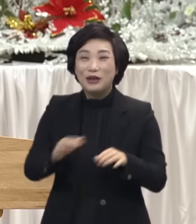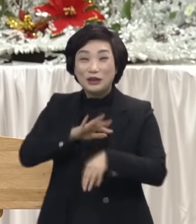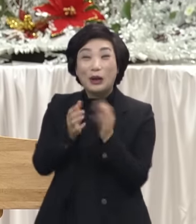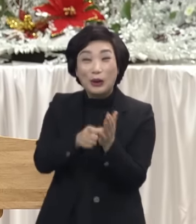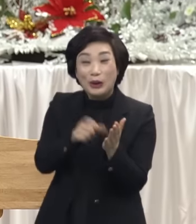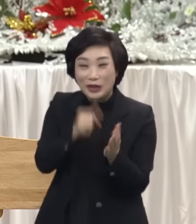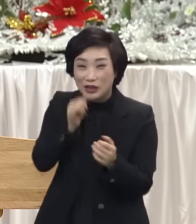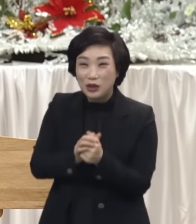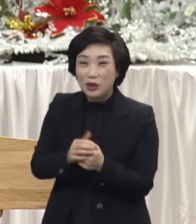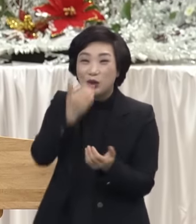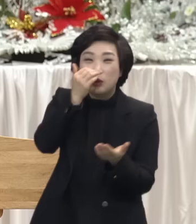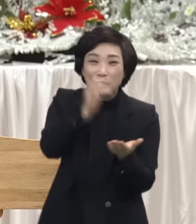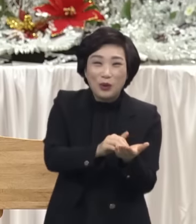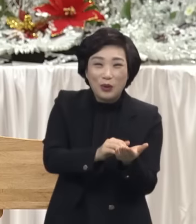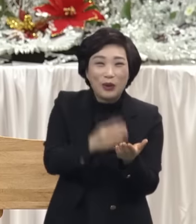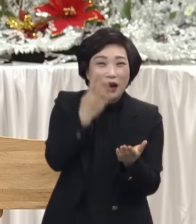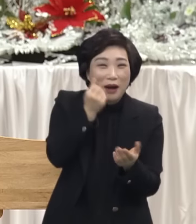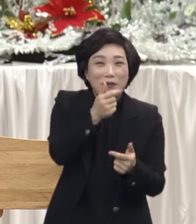돌감람나무에다가